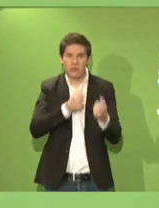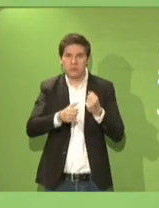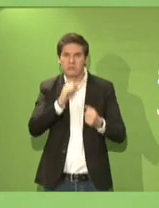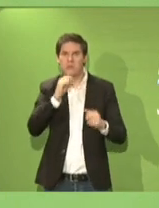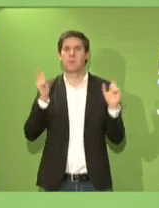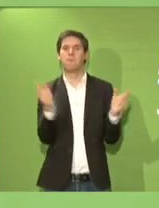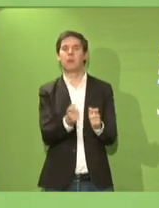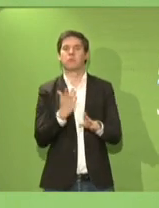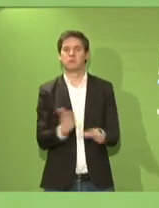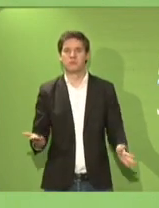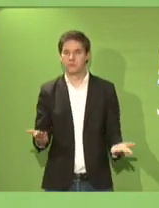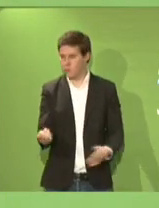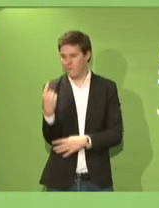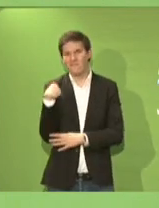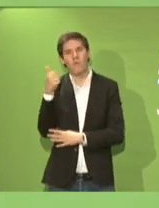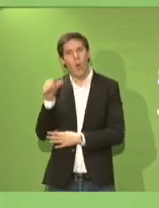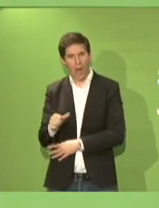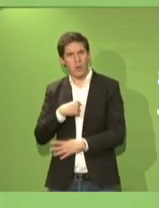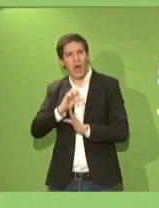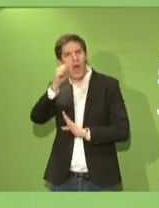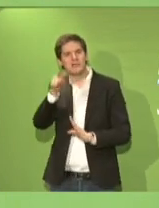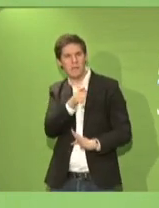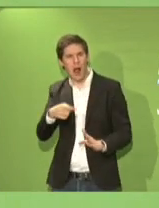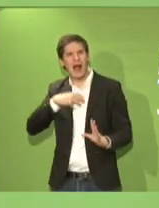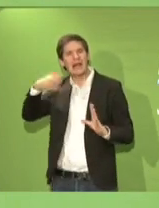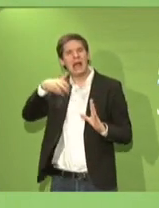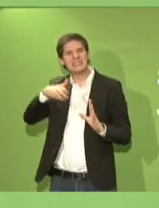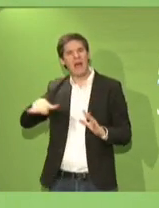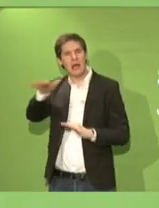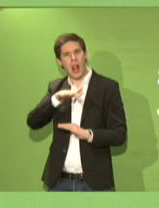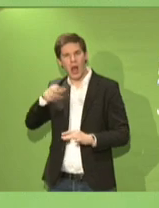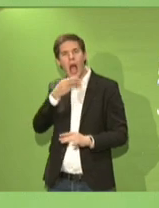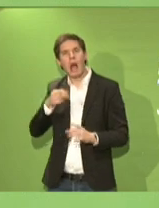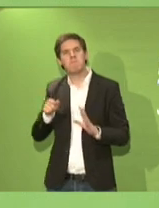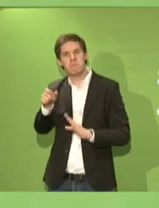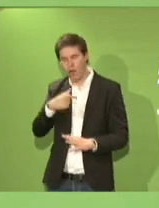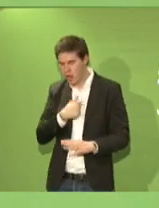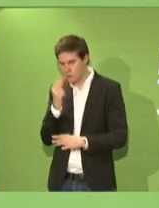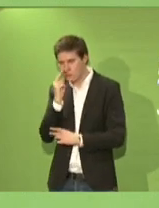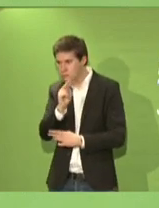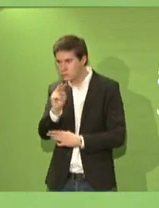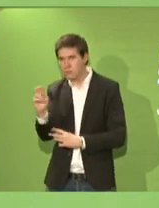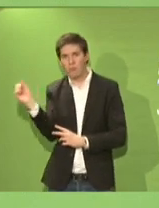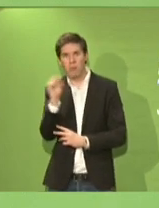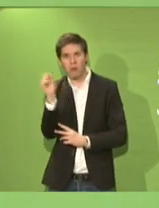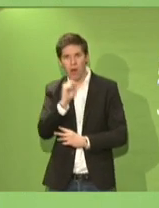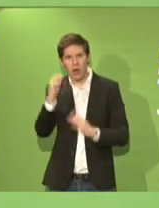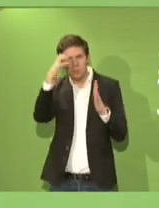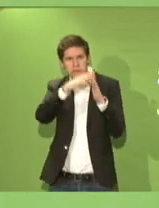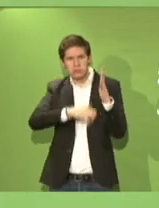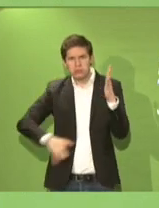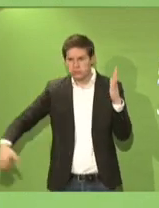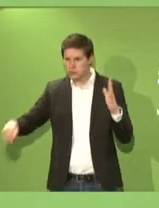letzten Monat zum ersten Mal selber in Garzweiler und in Hambach. Und ich stand am Rand dieser Gruben, dieser riesigen, abgebaggerten